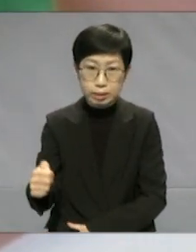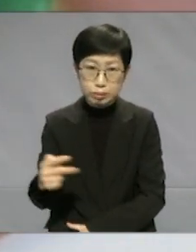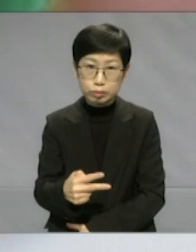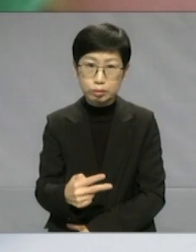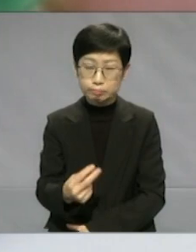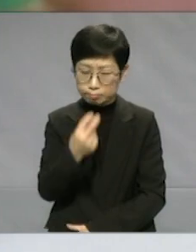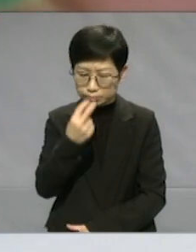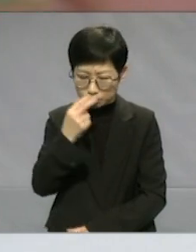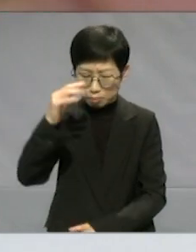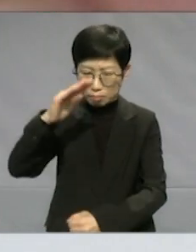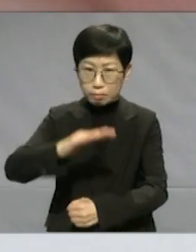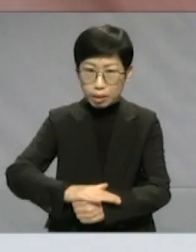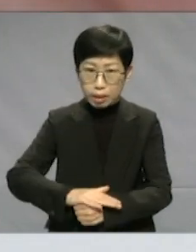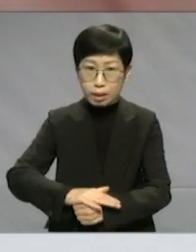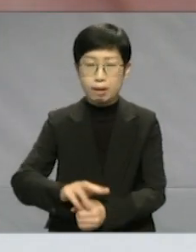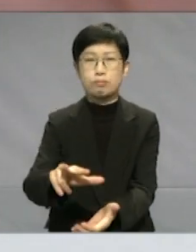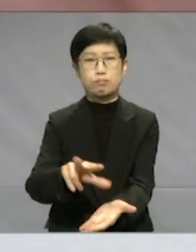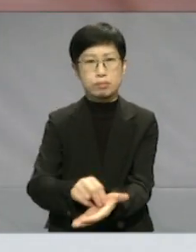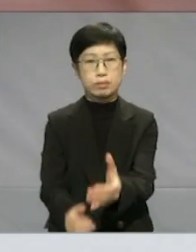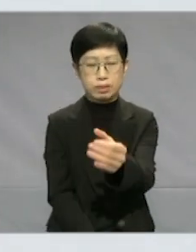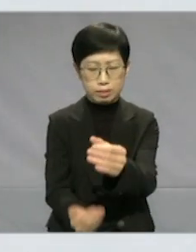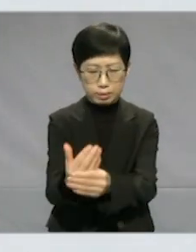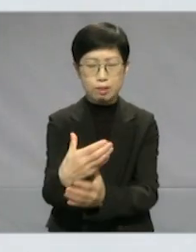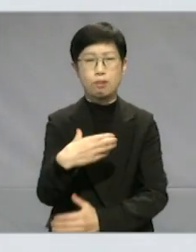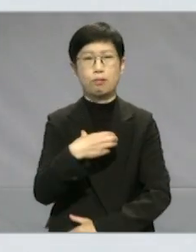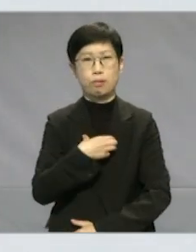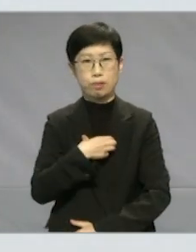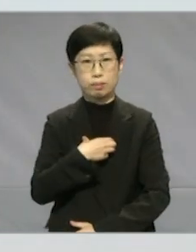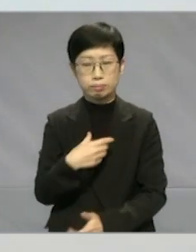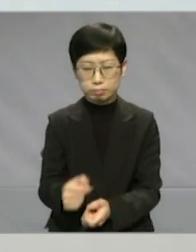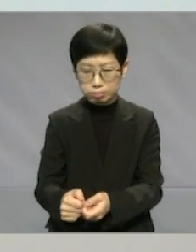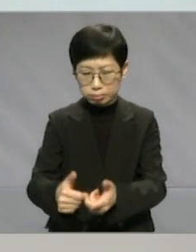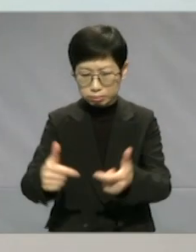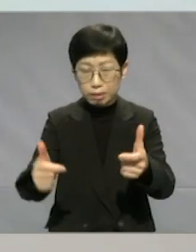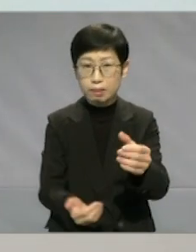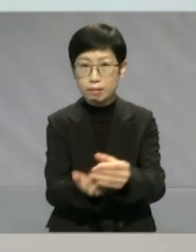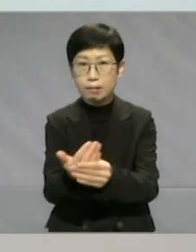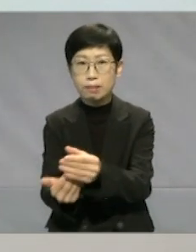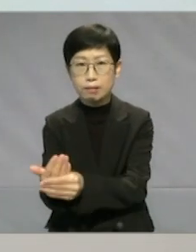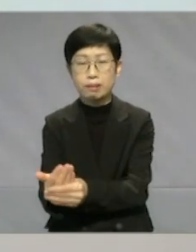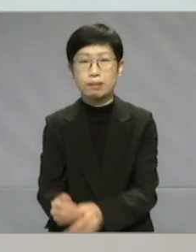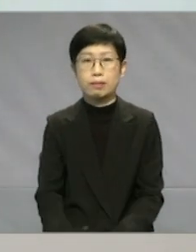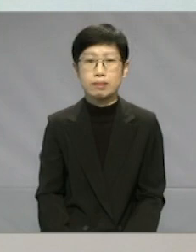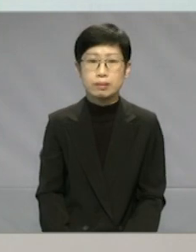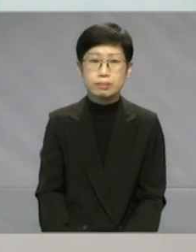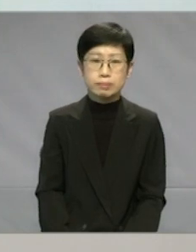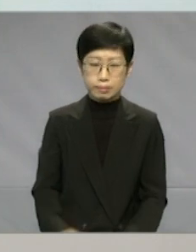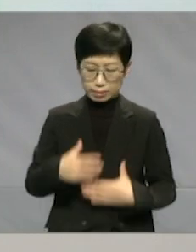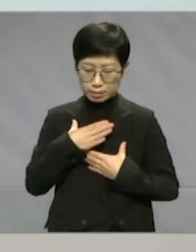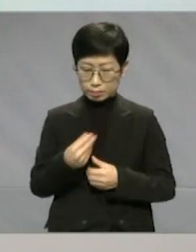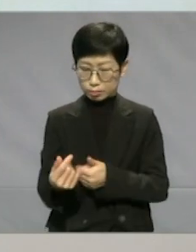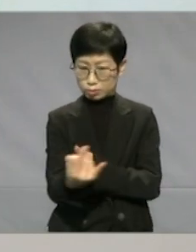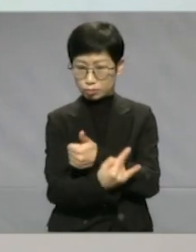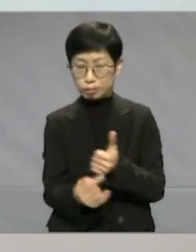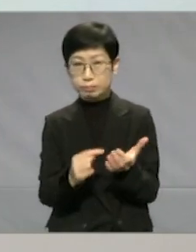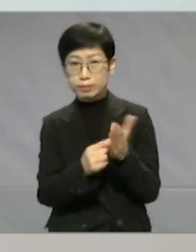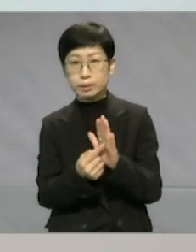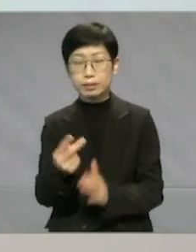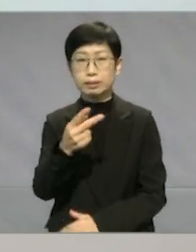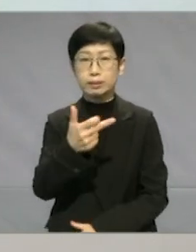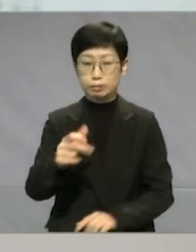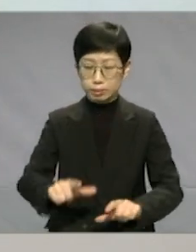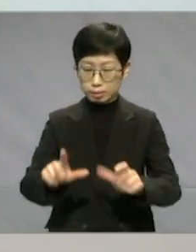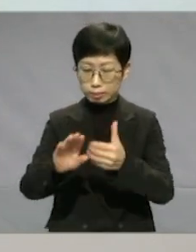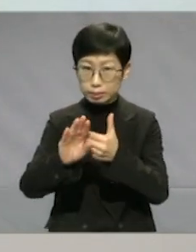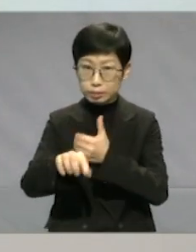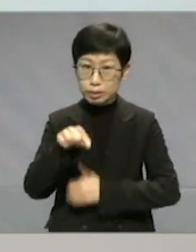기독 차단 등으로 인한 질식의 사고로 이어지는 사례가 늘고 있습니다. 소비자 제품 안전위원회에 따르면 2017년 이후